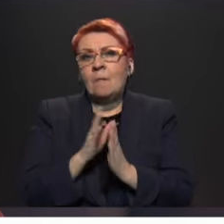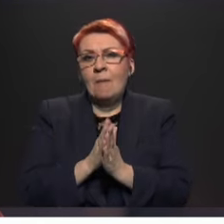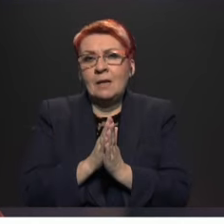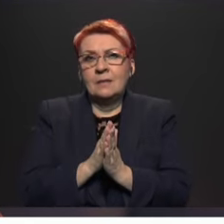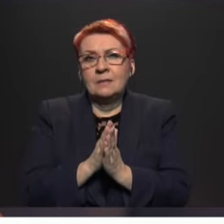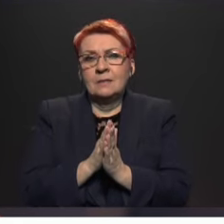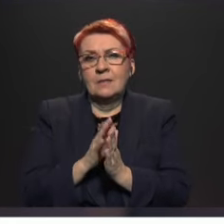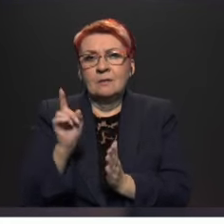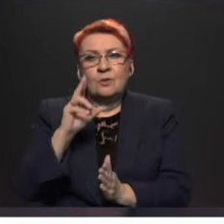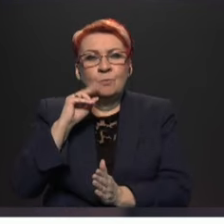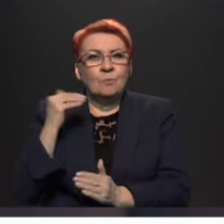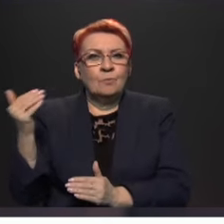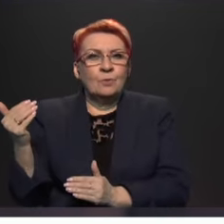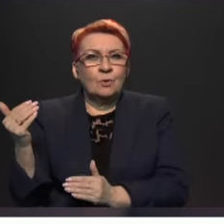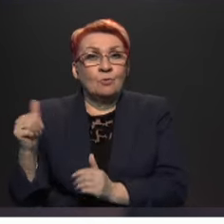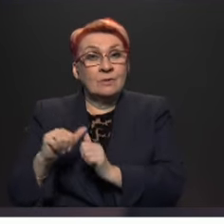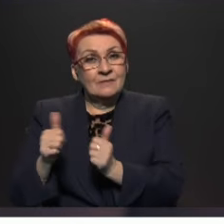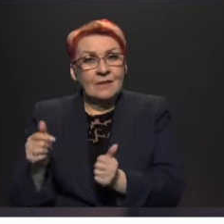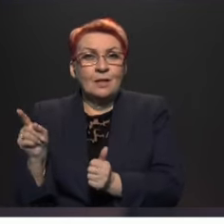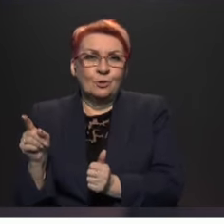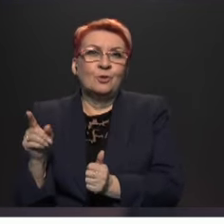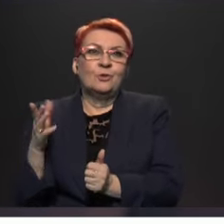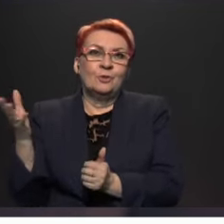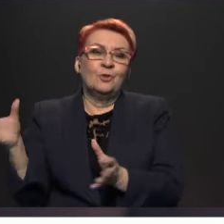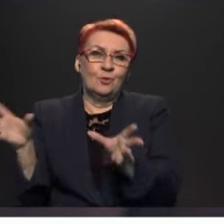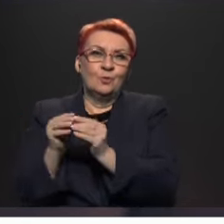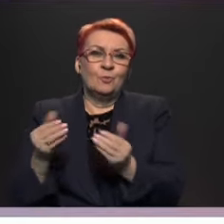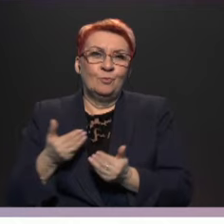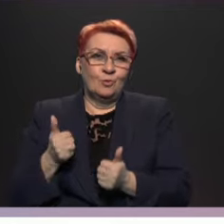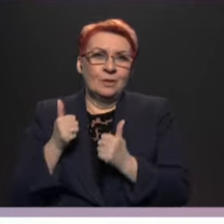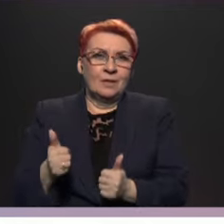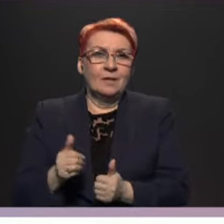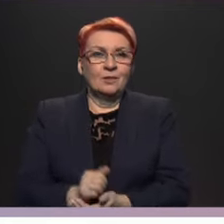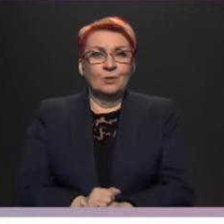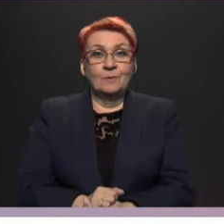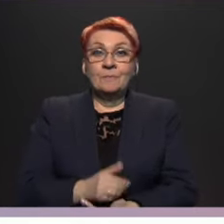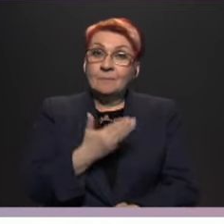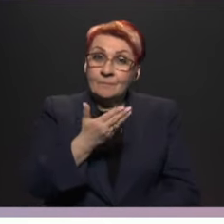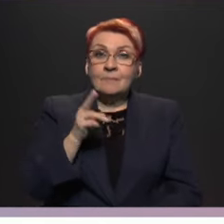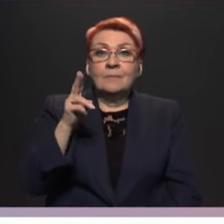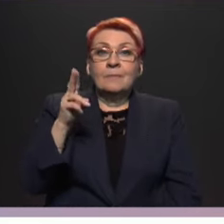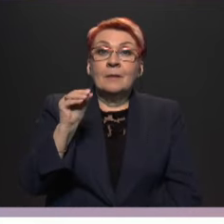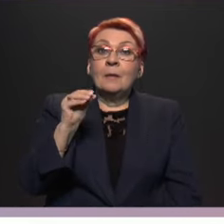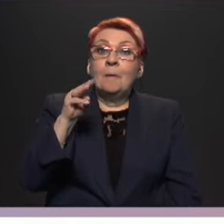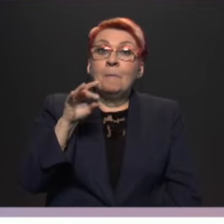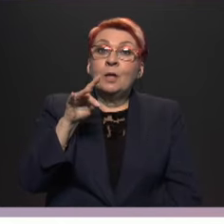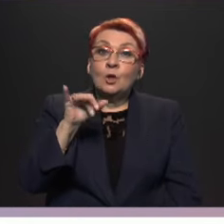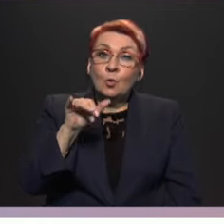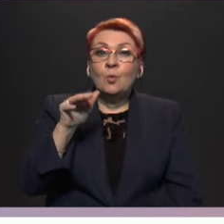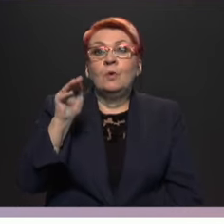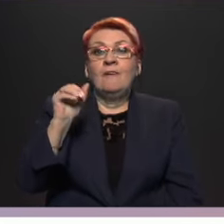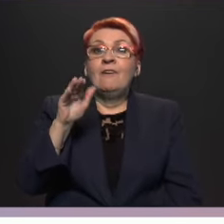жизни дочери? Разведена, спаси Господи. Что посоветуете? Опять же, Петру и Февронии Муромским.